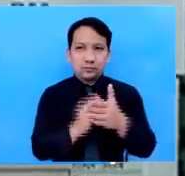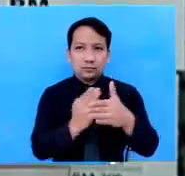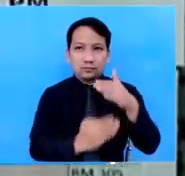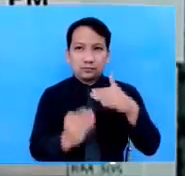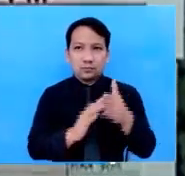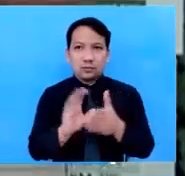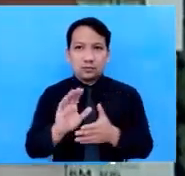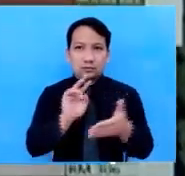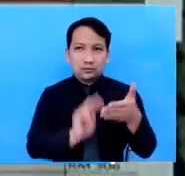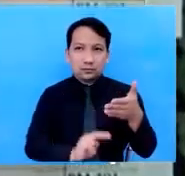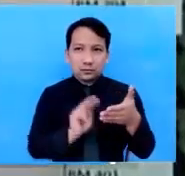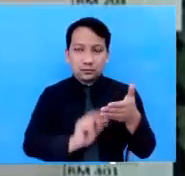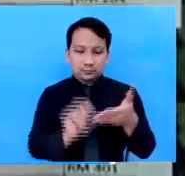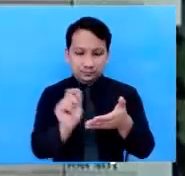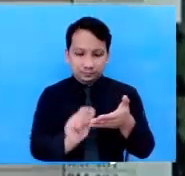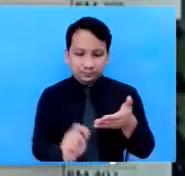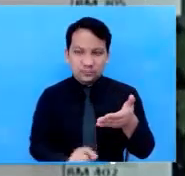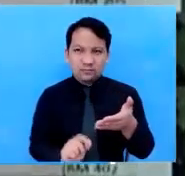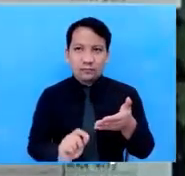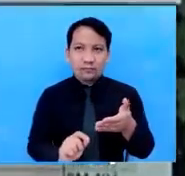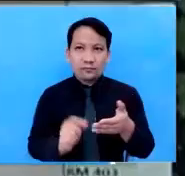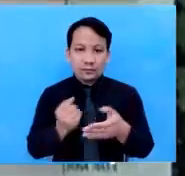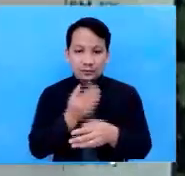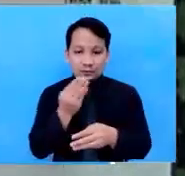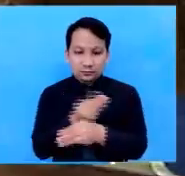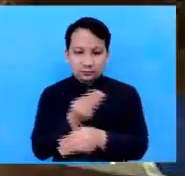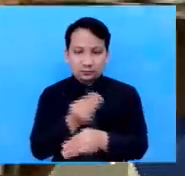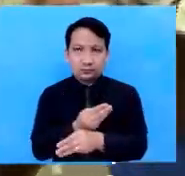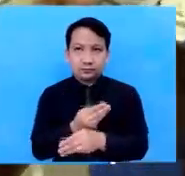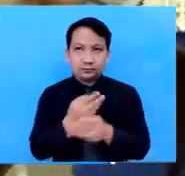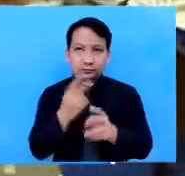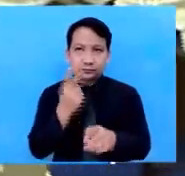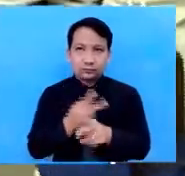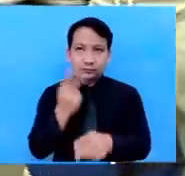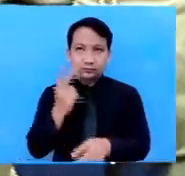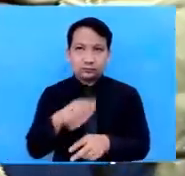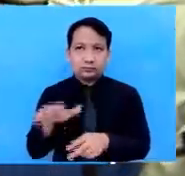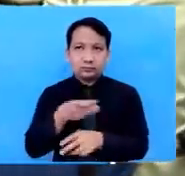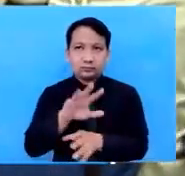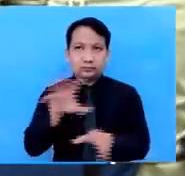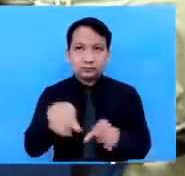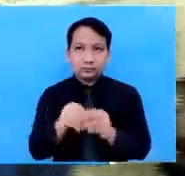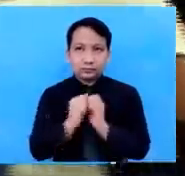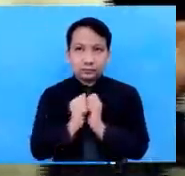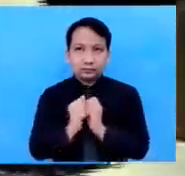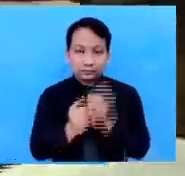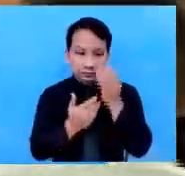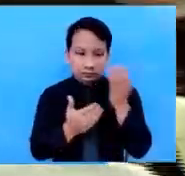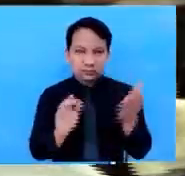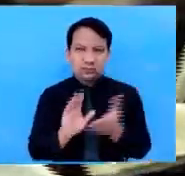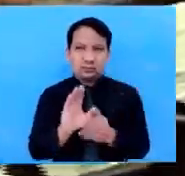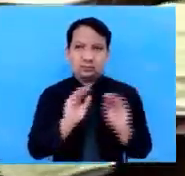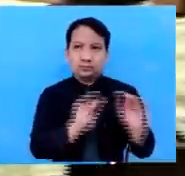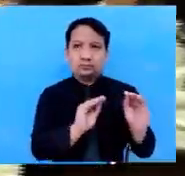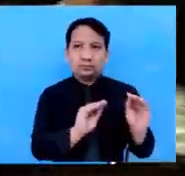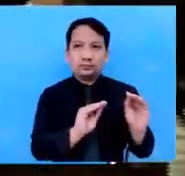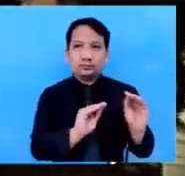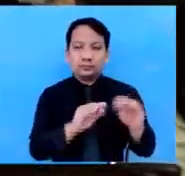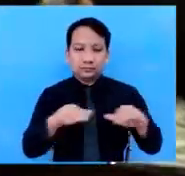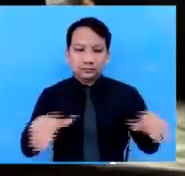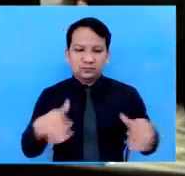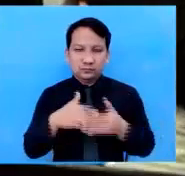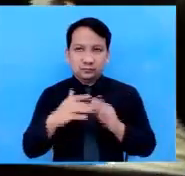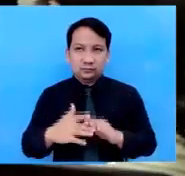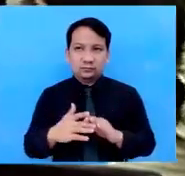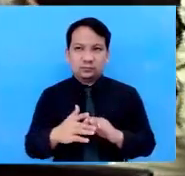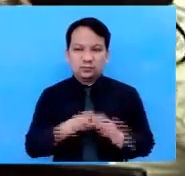reading, writing at arithmetic. Kaya doble kayon sila na pagsamasamahin yung mga ituturo sa mga mag-aaral para makabawi doon